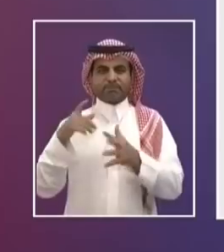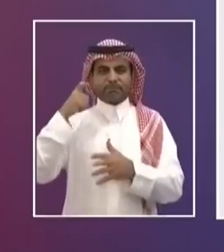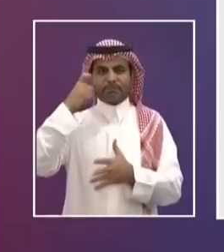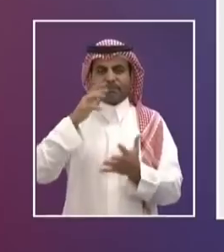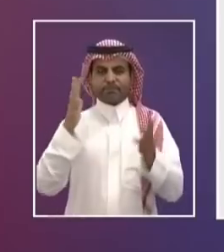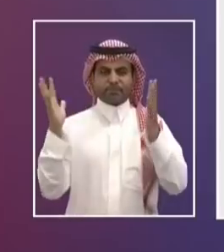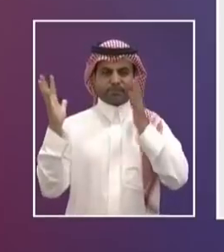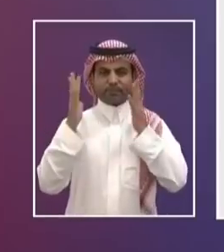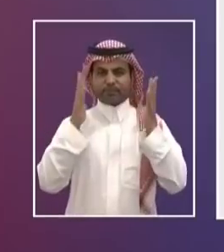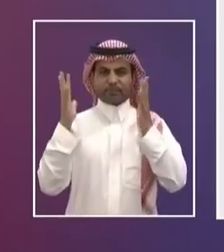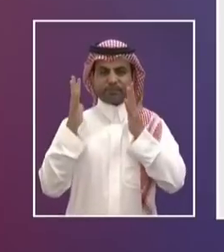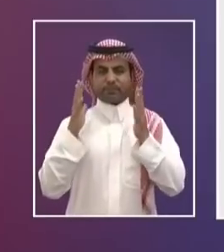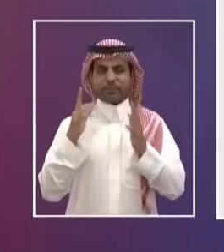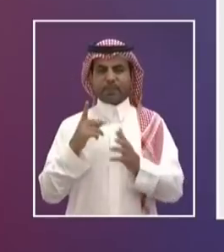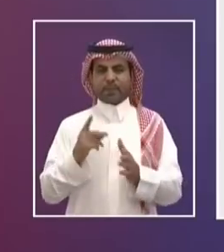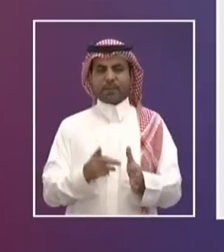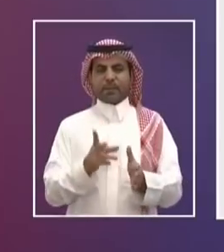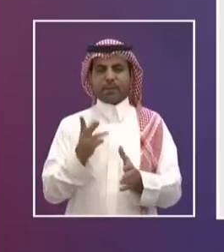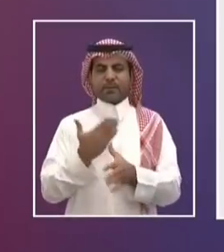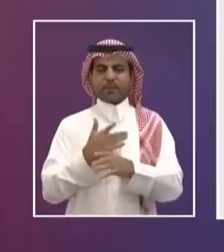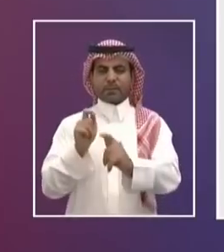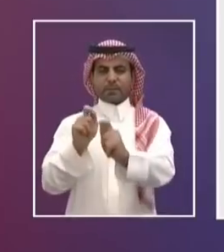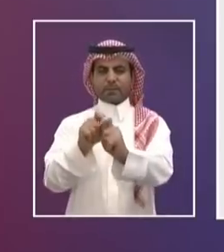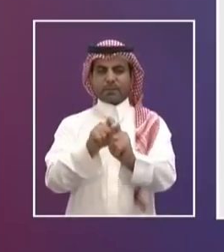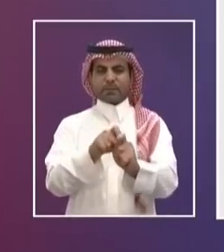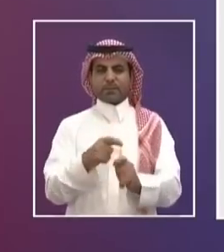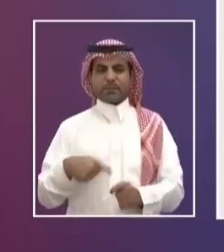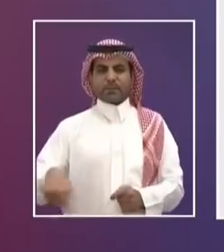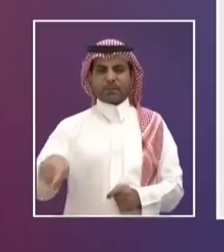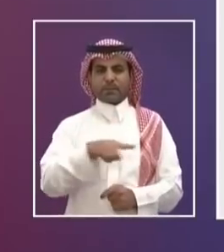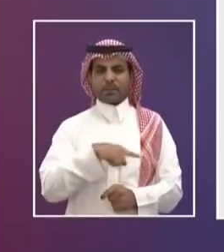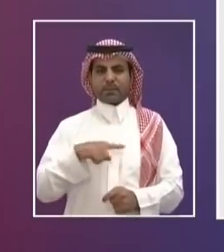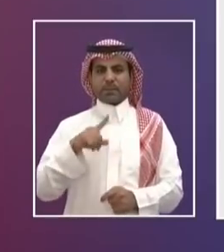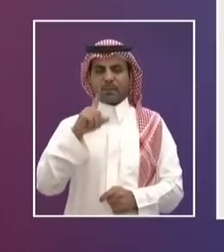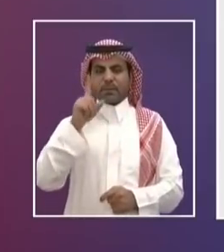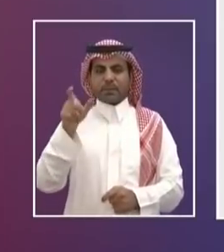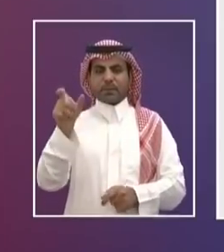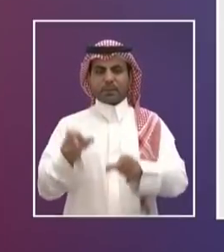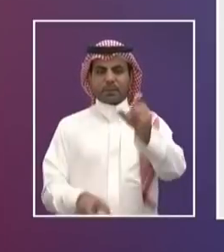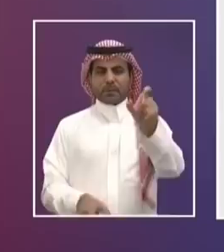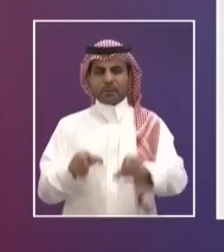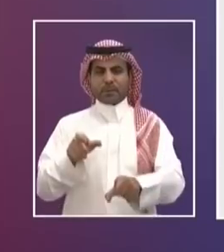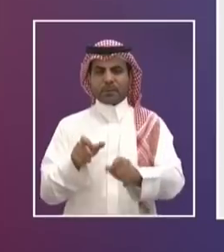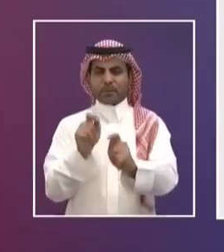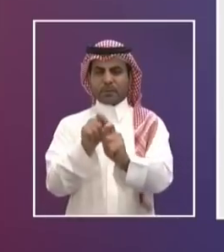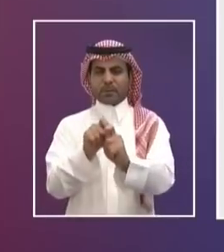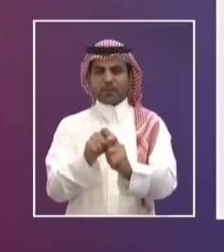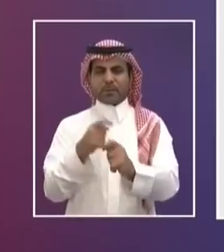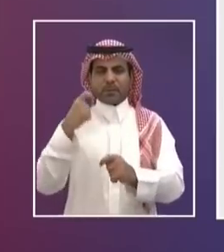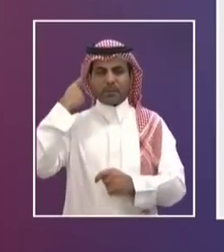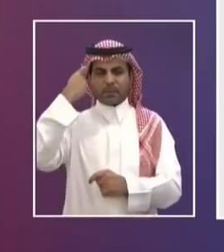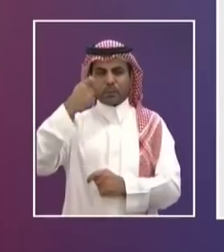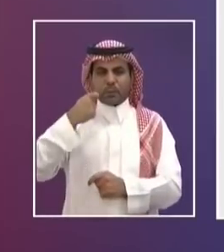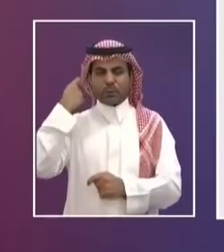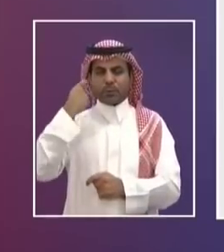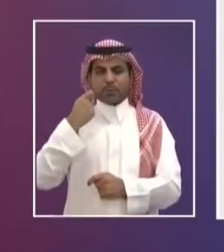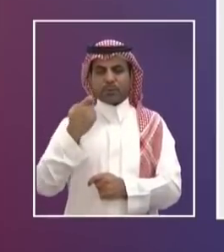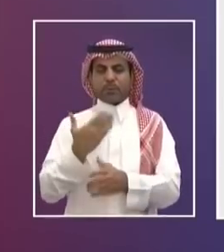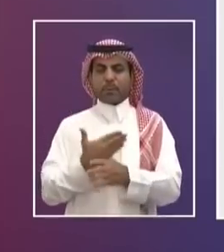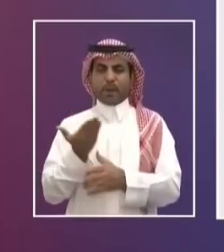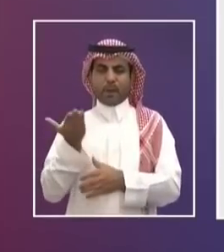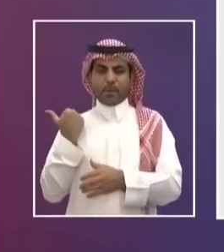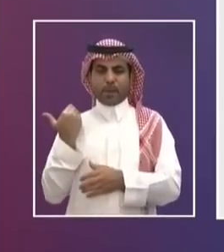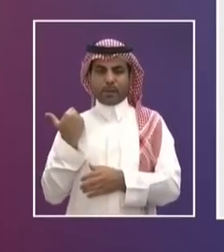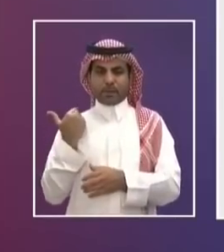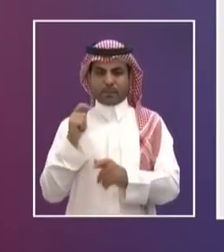هذا الاضطراب. ننصح الأشخاص المصابين بالوسواس القهري كما قلنا